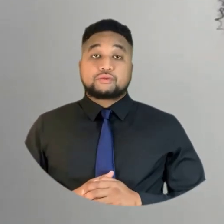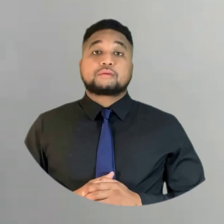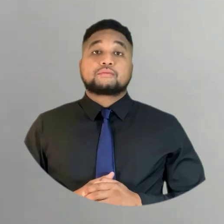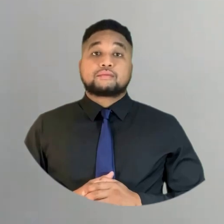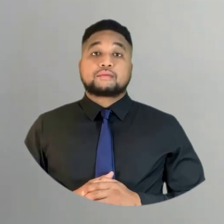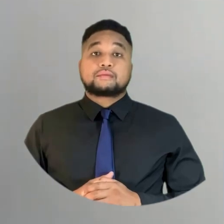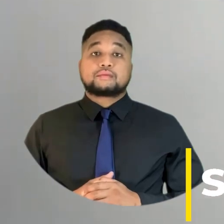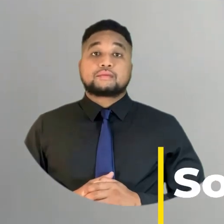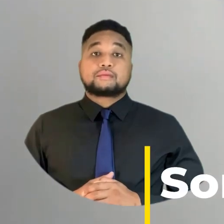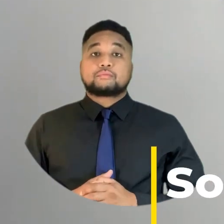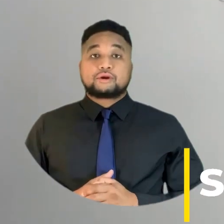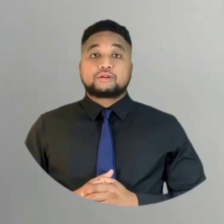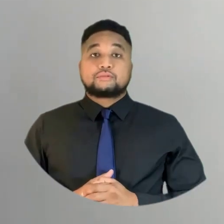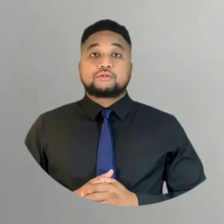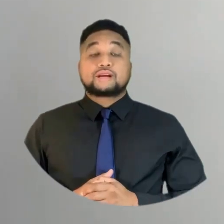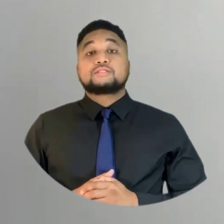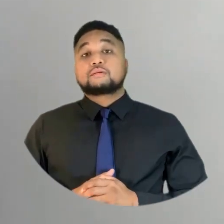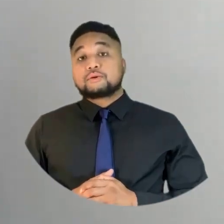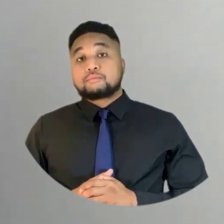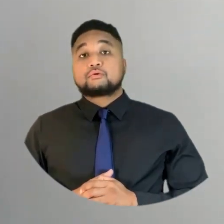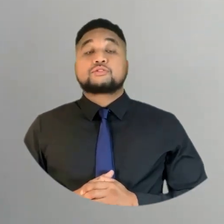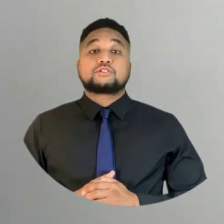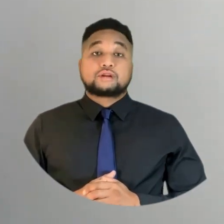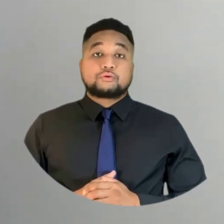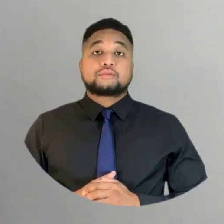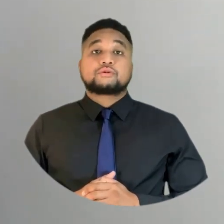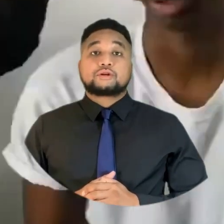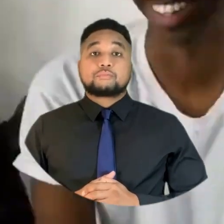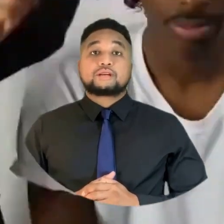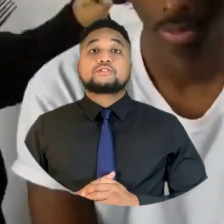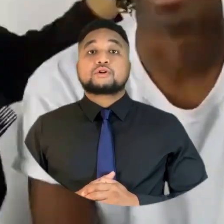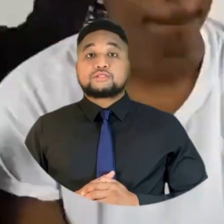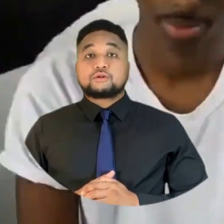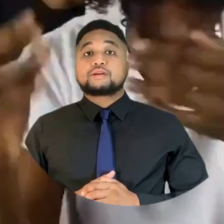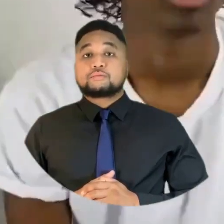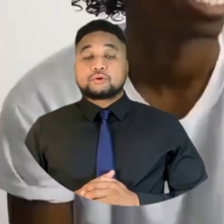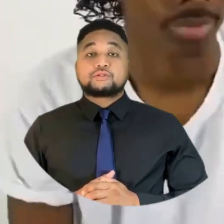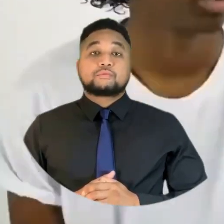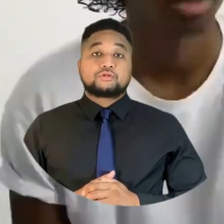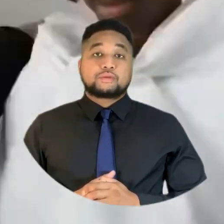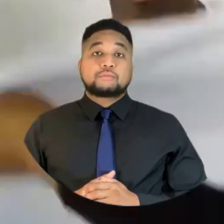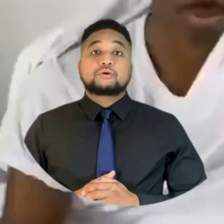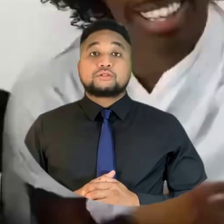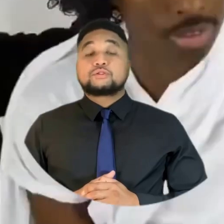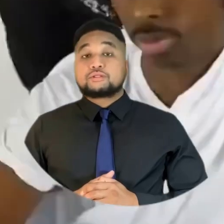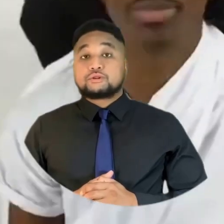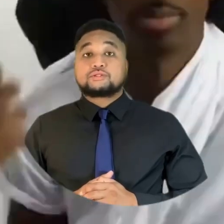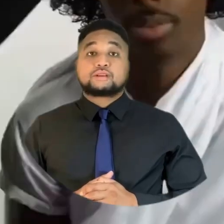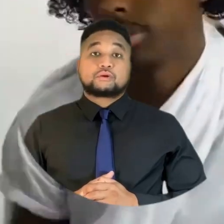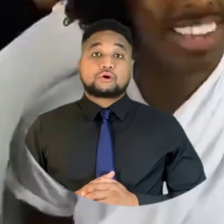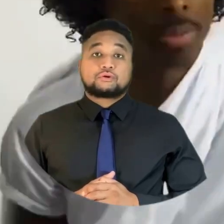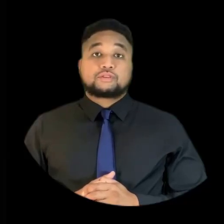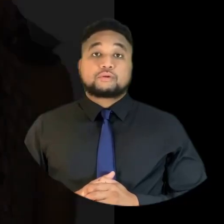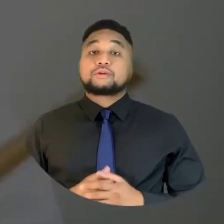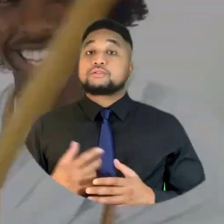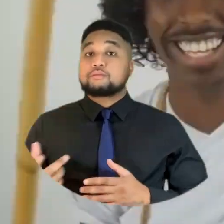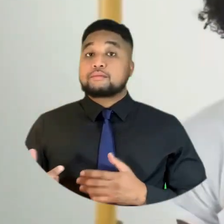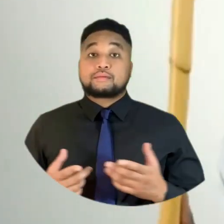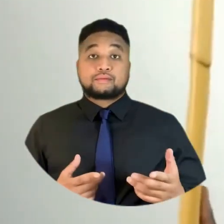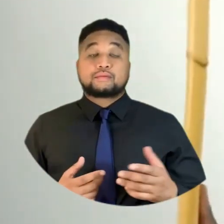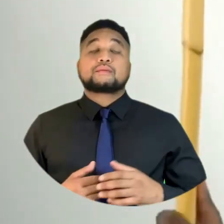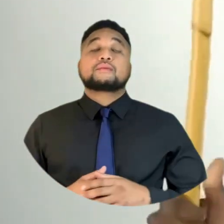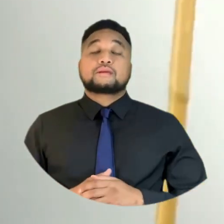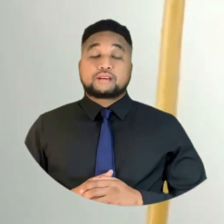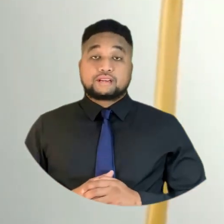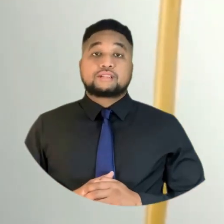iska dhexleen sida taariikhyahanadu sheegeen wuxuu asal ahaan ka samaysmay nolosha maalinle iyo xidhiidhka bulshada soomaalidu